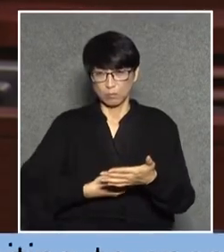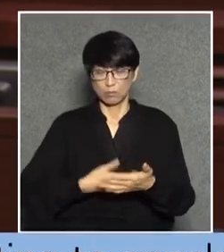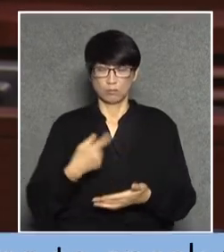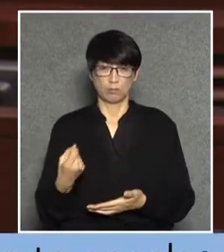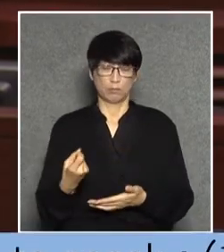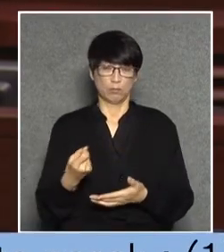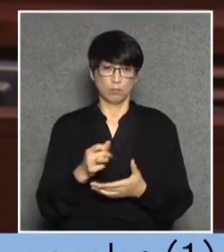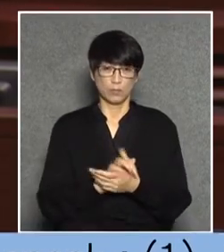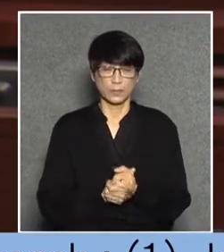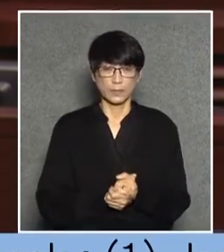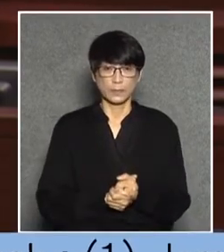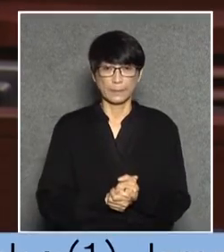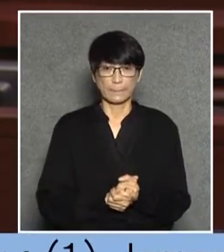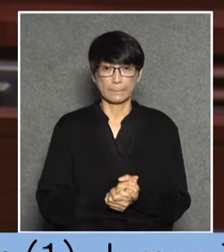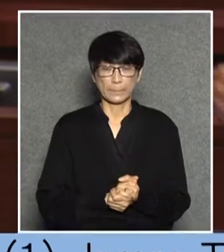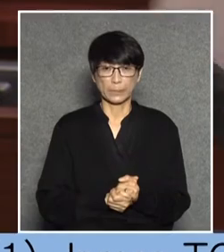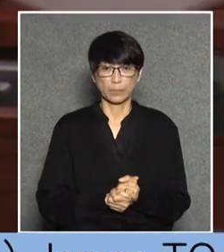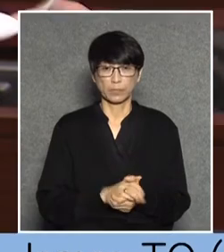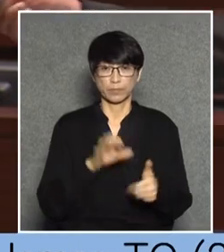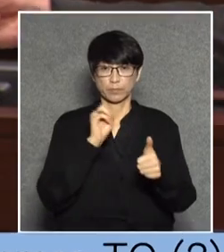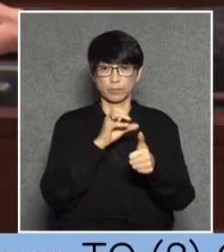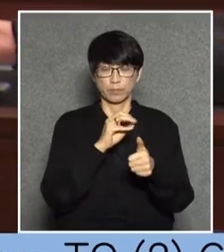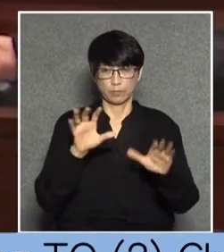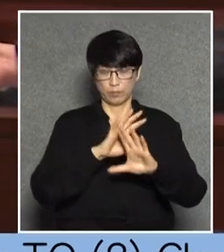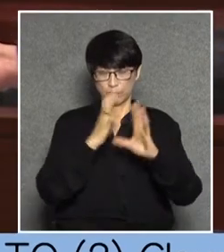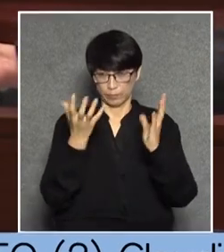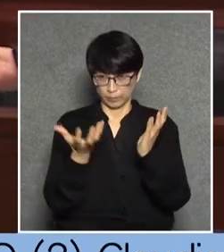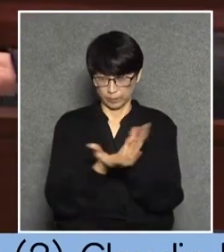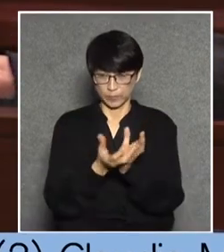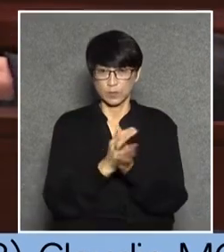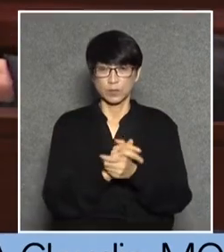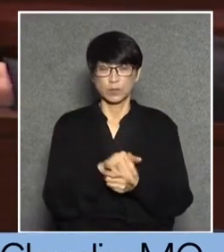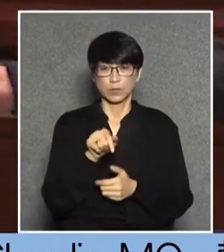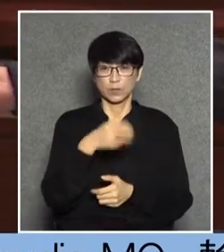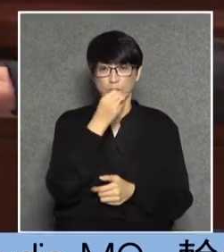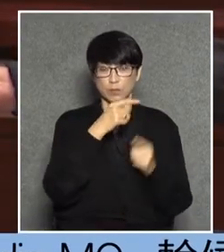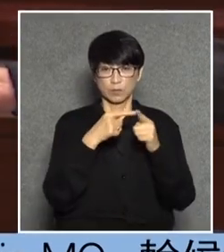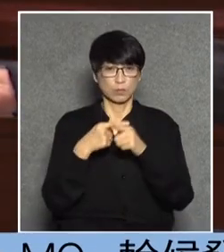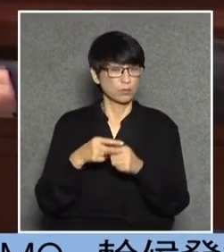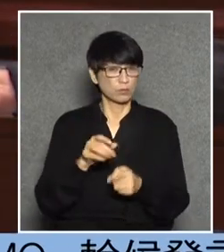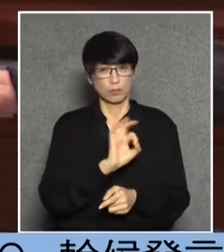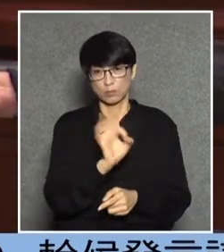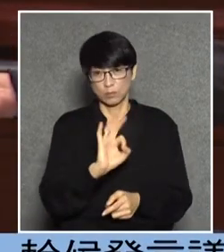仲要咨询嘅时候，全部冇一个系香港市民嘅，